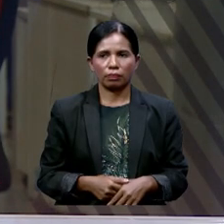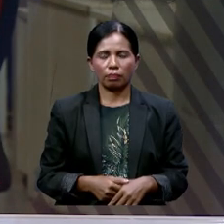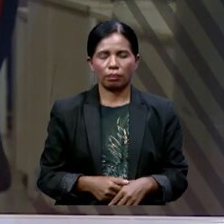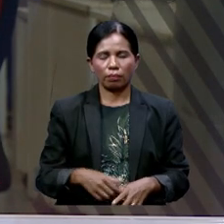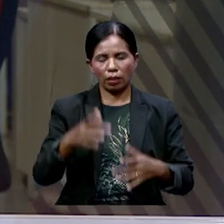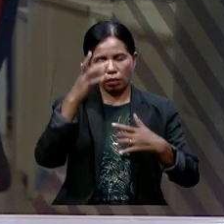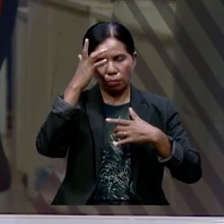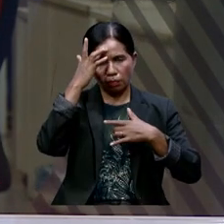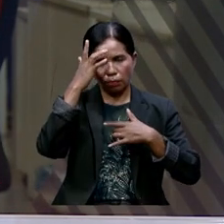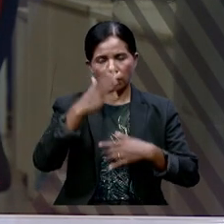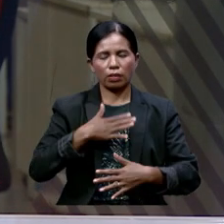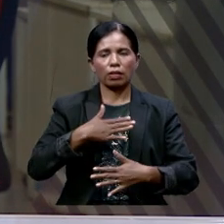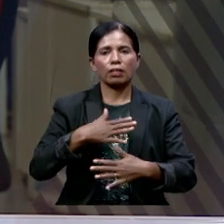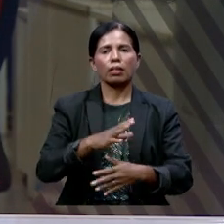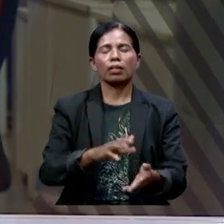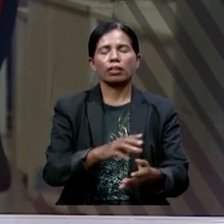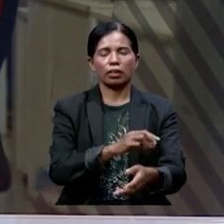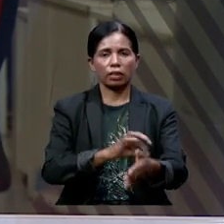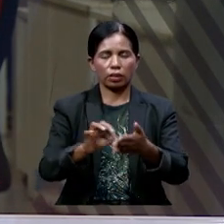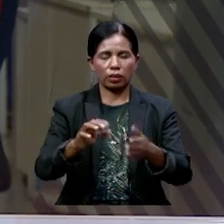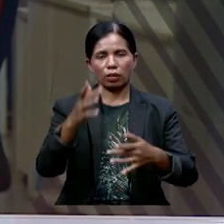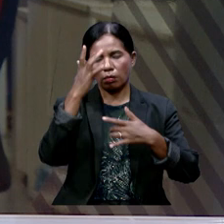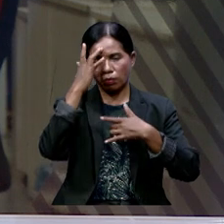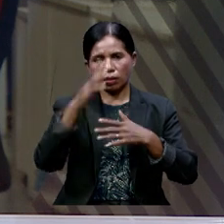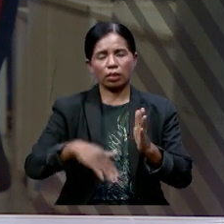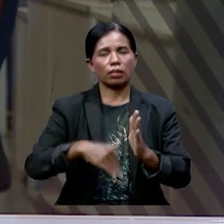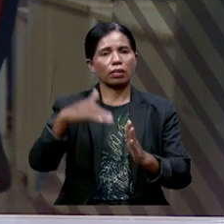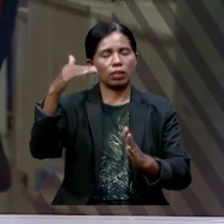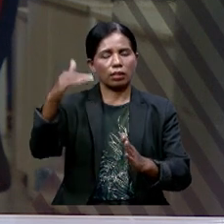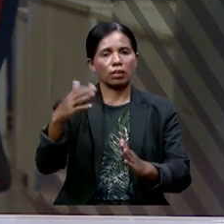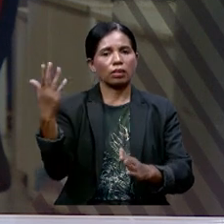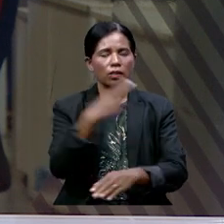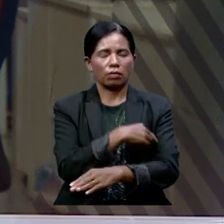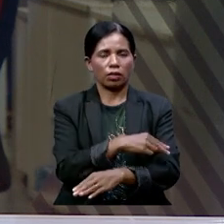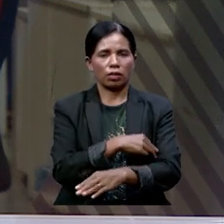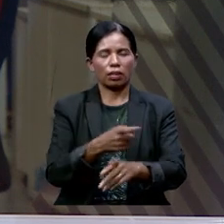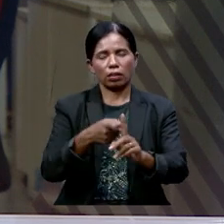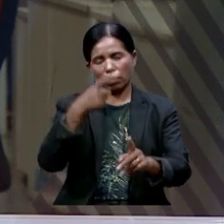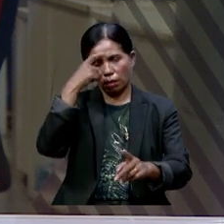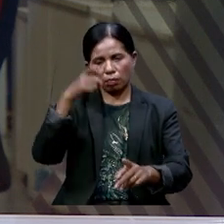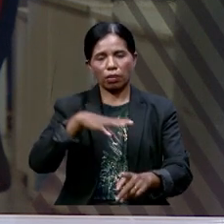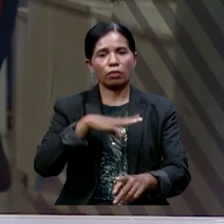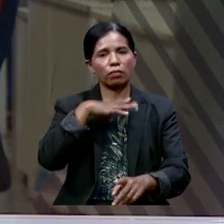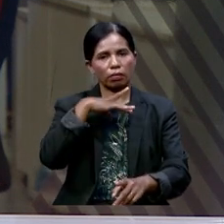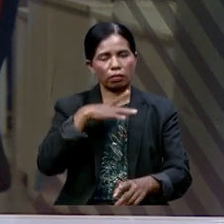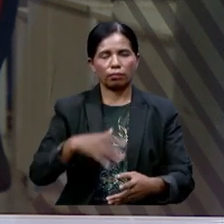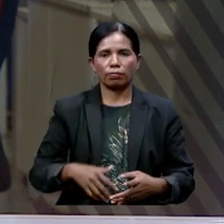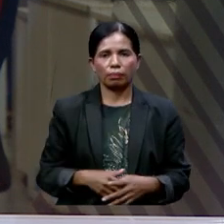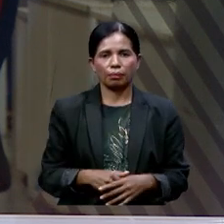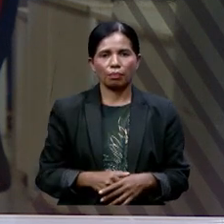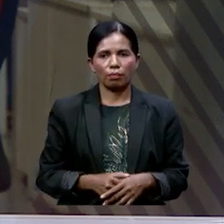Moras ispano di area resisto numero Asia facilidade Saudi impacto Rusia ambiente for.